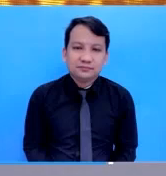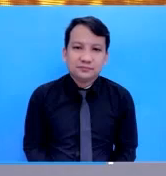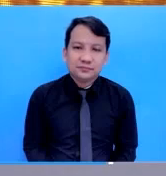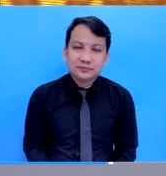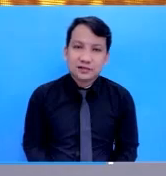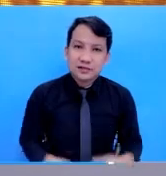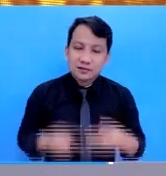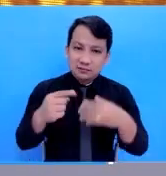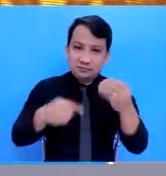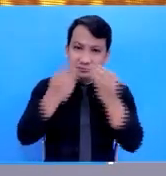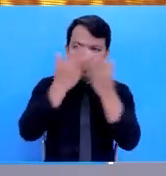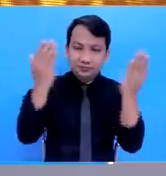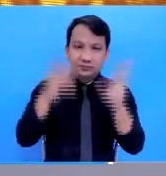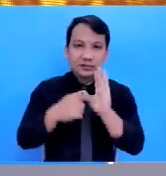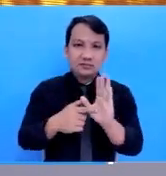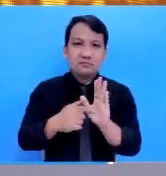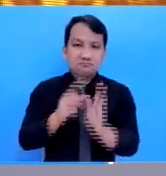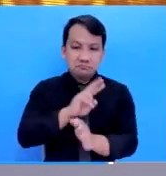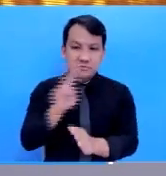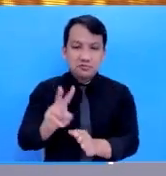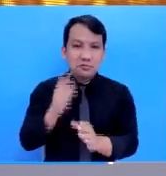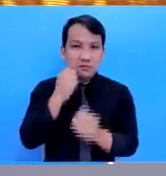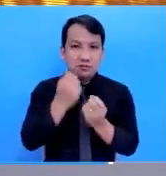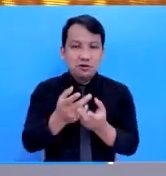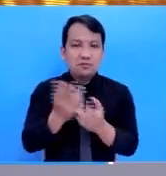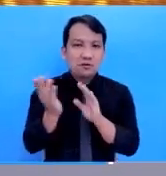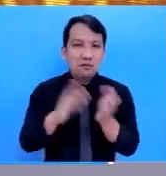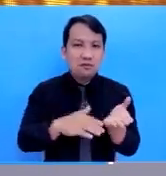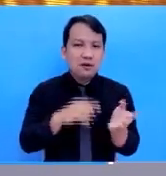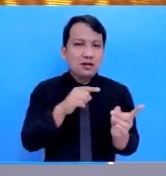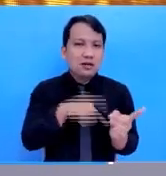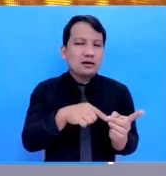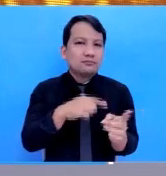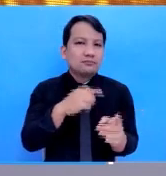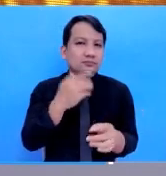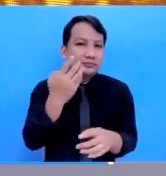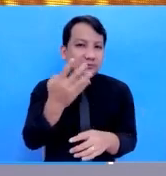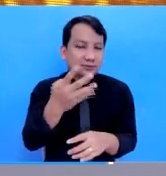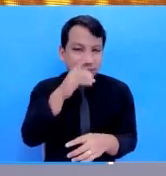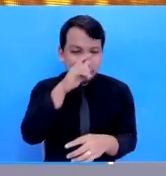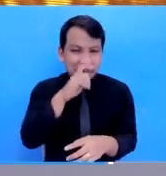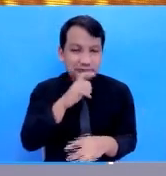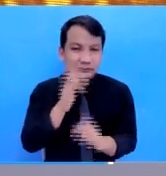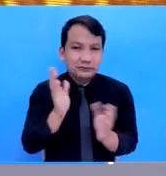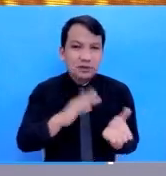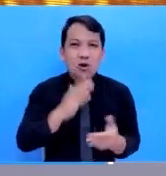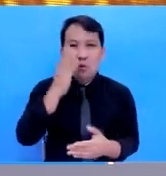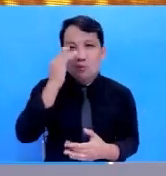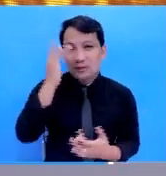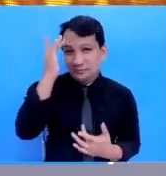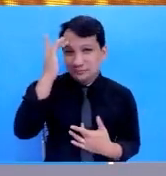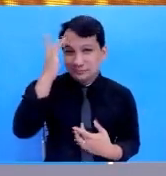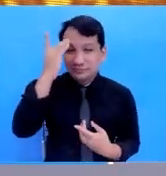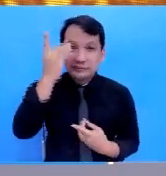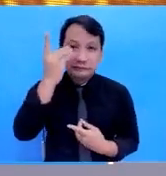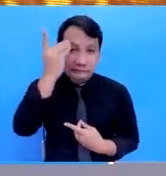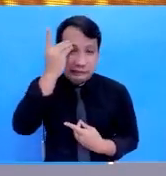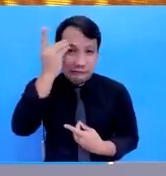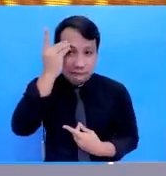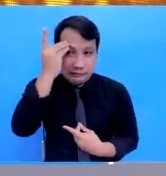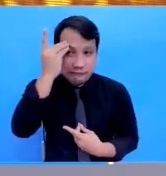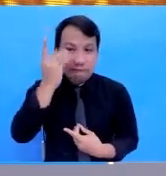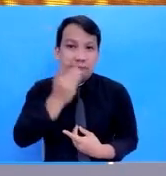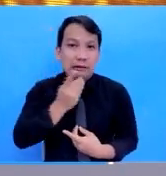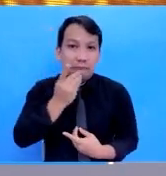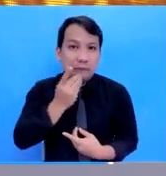Nagdadalamhati ang mag-asawa sa Valenzuela matapos pumanaw ang kanilang 4 na taong gulang na anak dahil sa diabetes. Pinaliwanag naman ng isang doktor